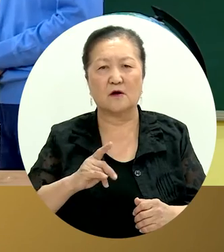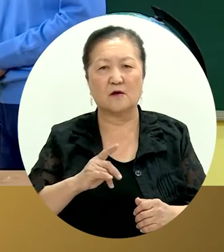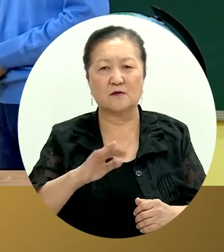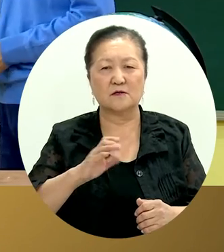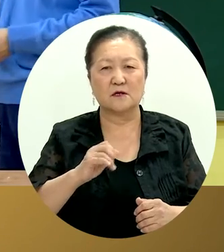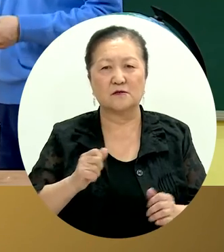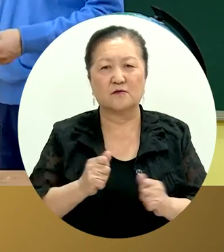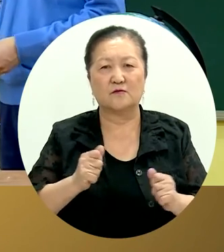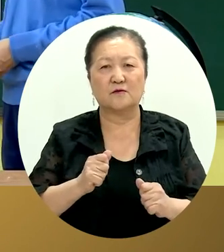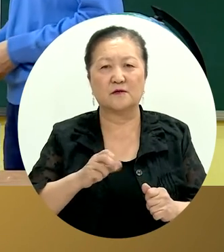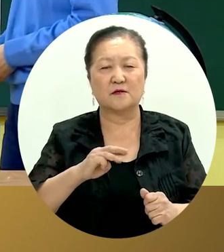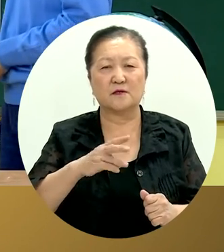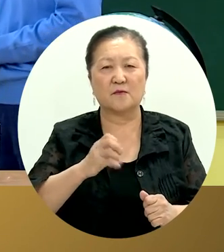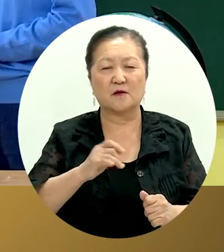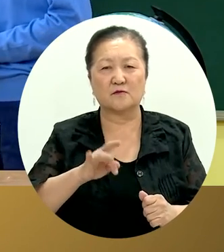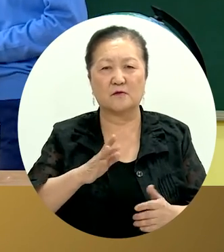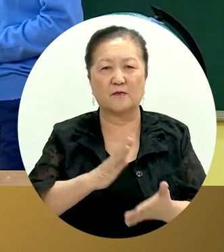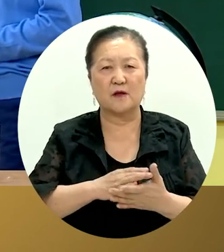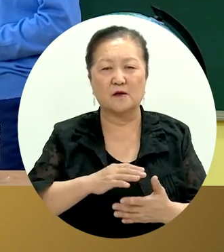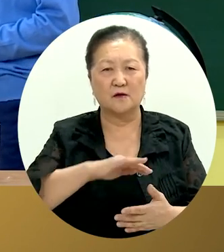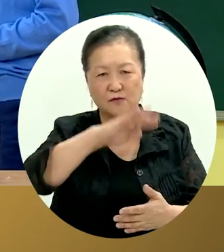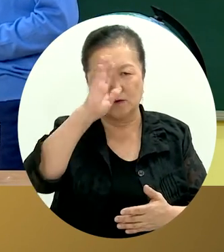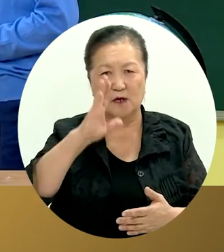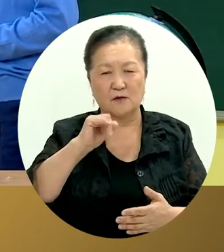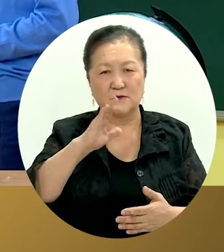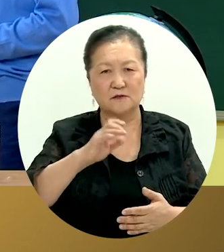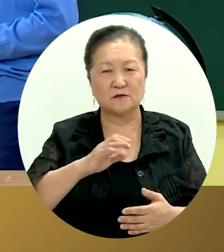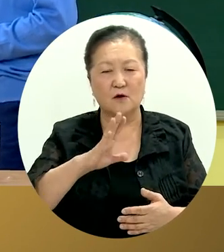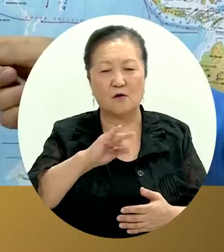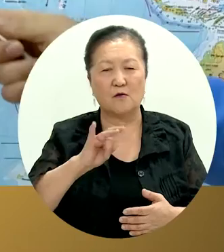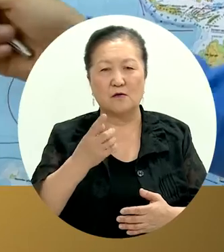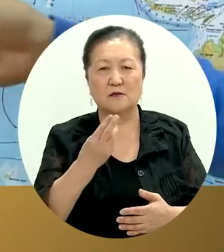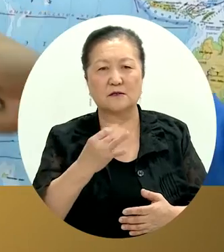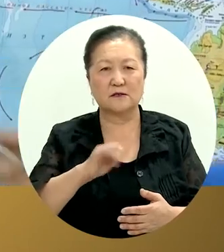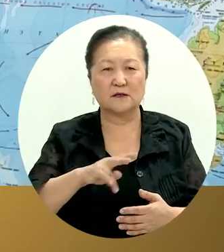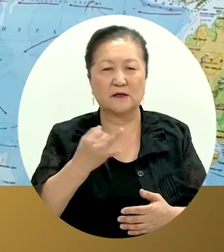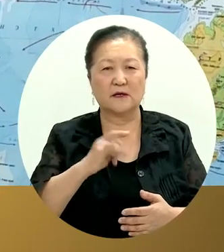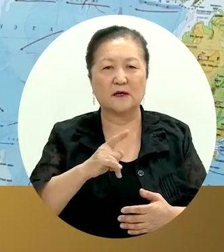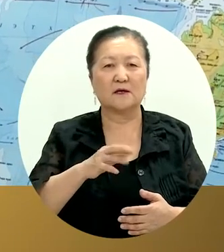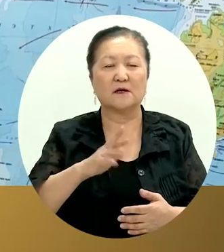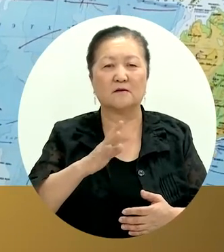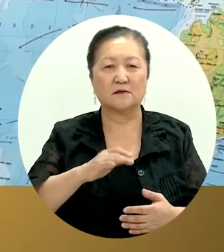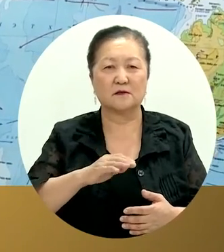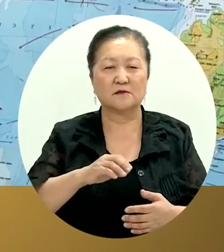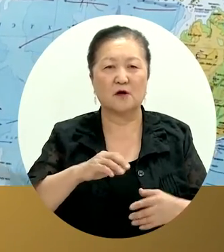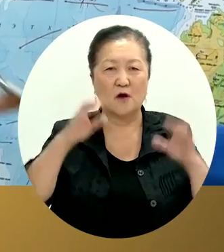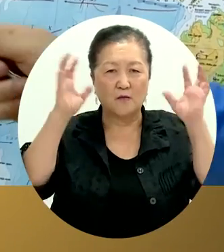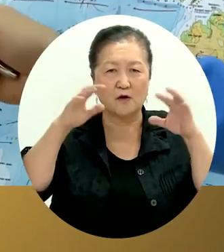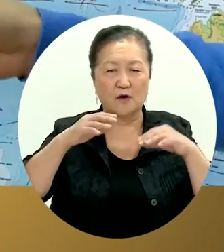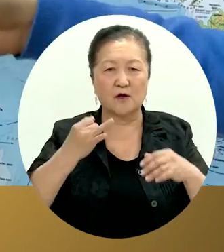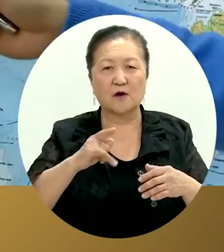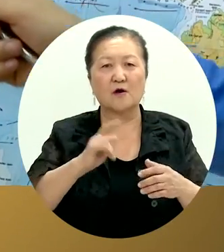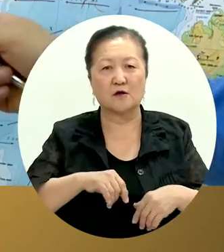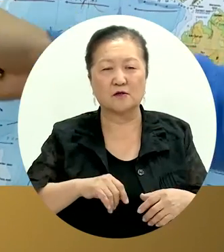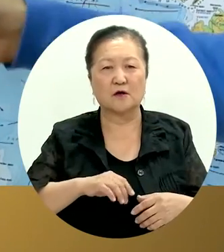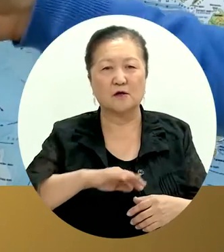Тэгэхээр мэдээж дулаан уснанд ууршилт их явагдаад хурд хүнд зорох нөхцөлийг бүрдүүлж байгаа. Тэгэхээр энэ дулаан